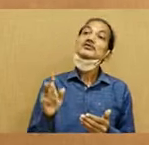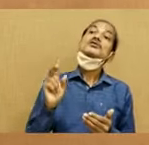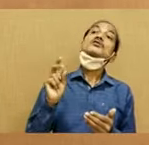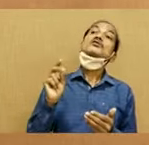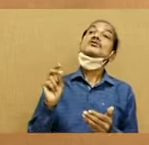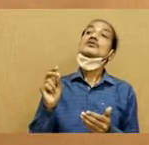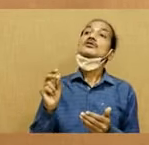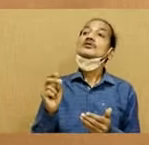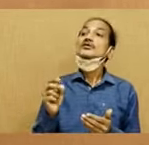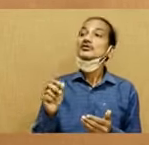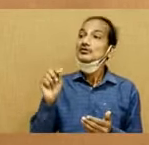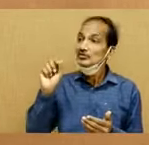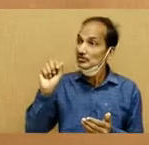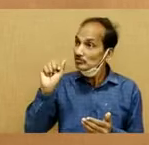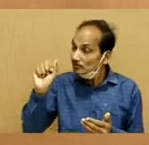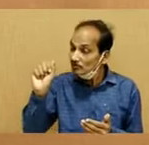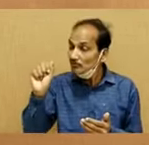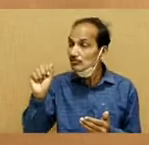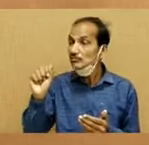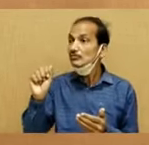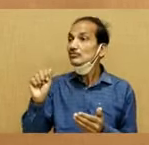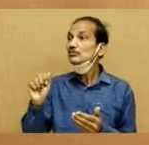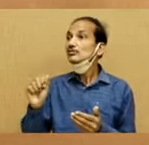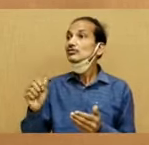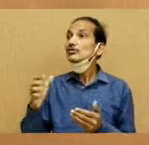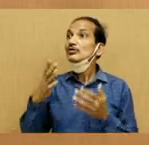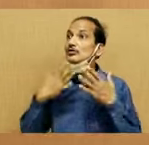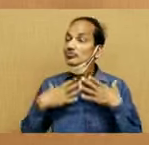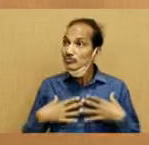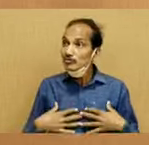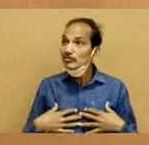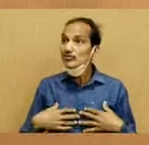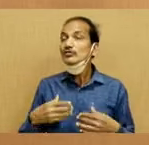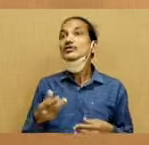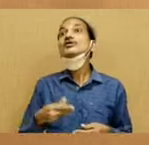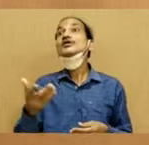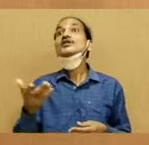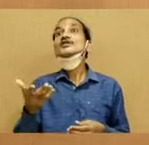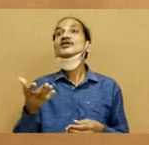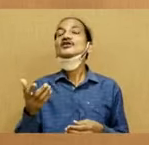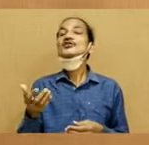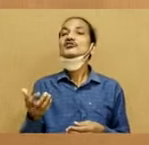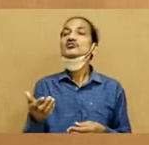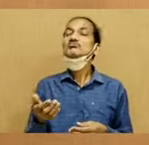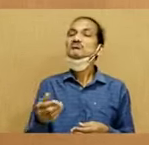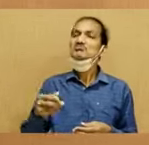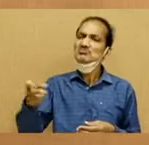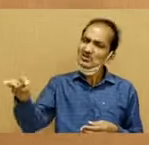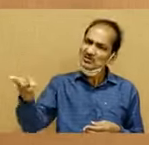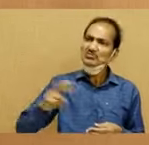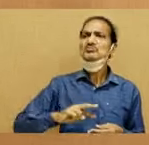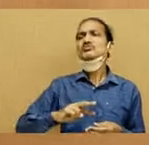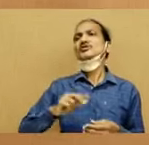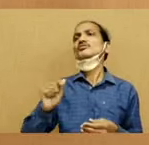ଆରୋଗ୍ୟ ହୋଇକି କେତେ ଫେରୁଛନ୍ତି ସେଇଟା ଆମର ସ୍ୱାସ୍ଥ୍ୟ ସେବା ଉପରେ ନିର୍ଭର କରୁଛି।